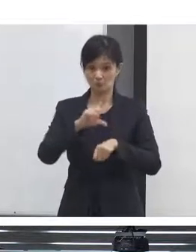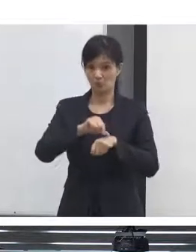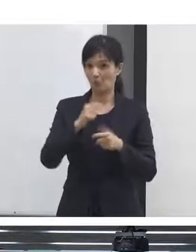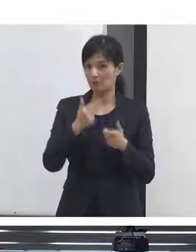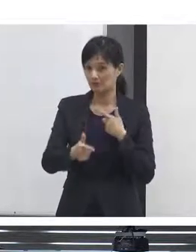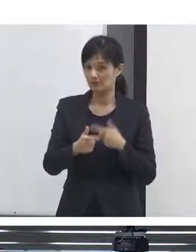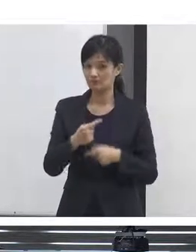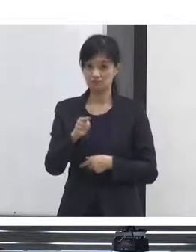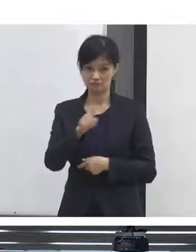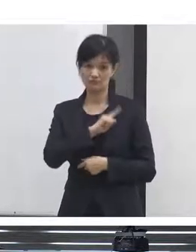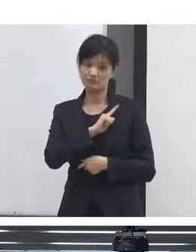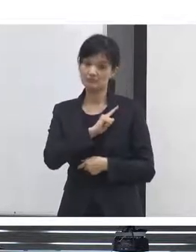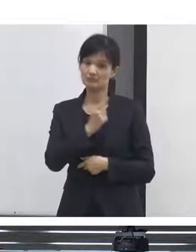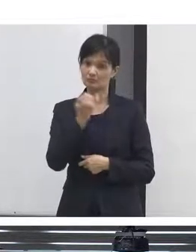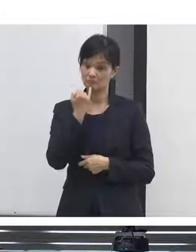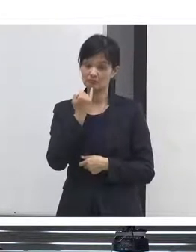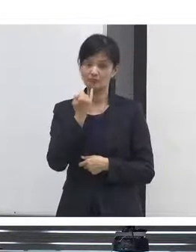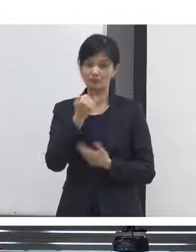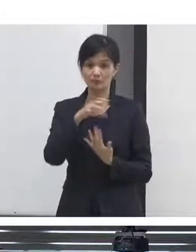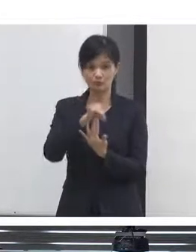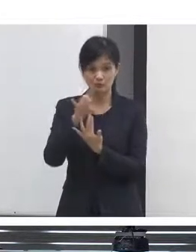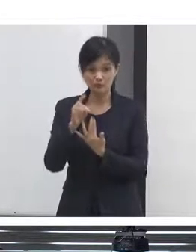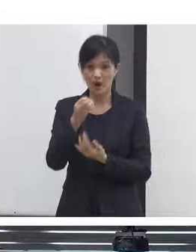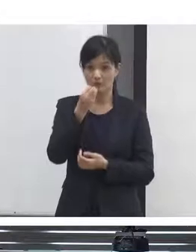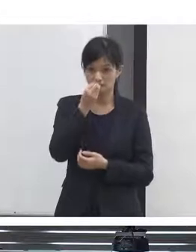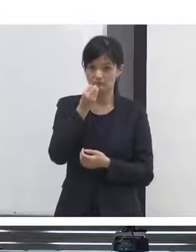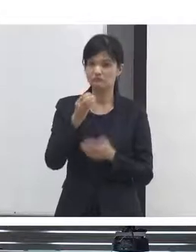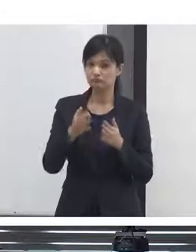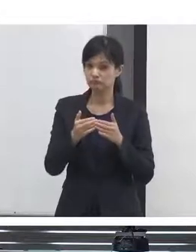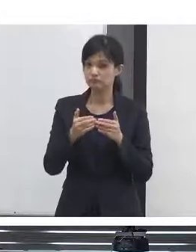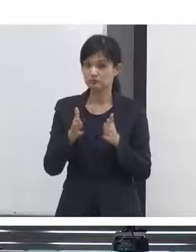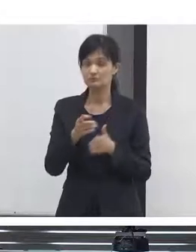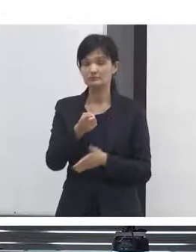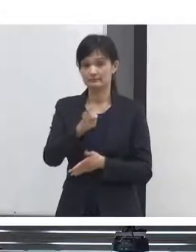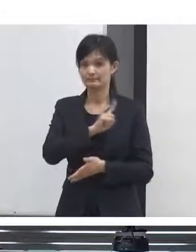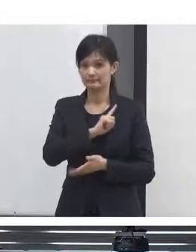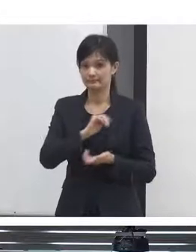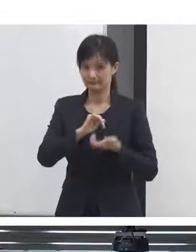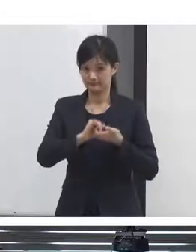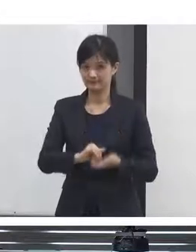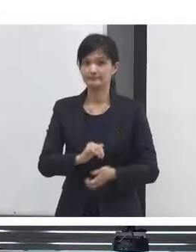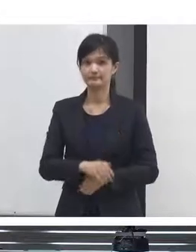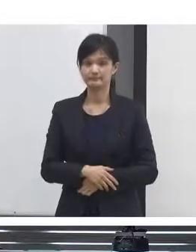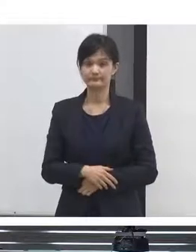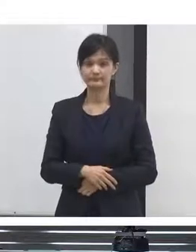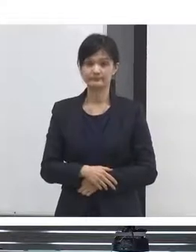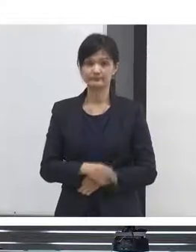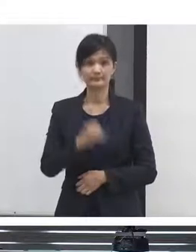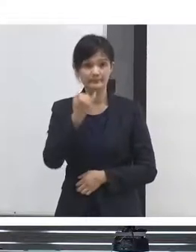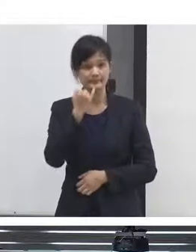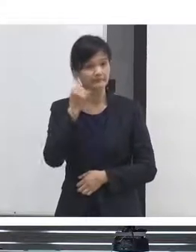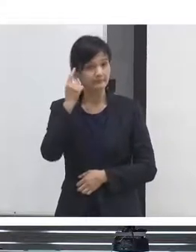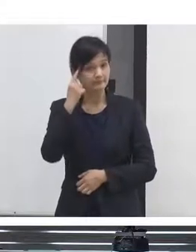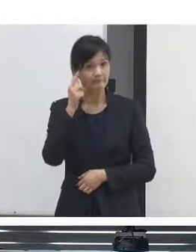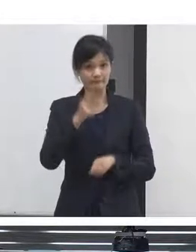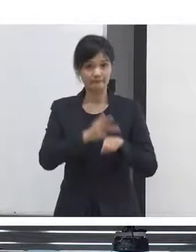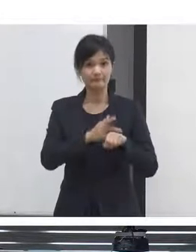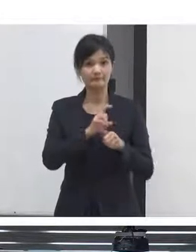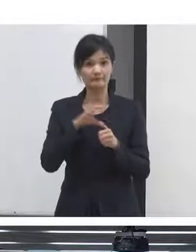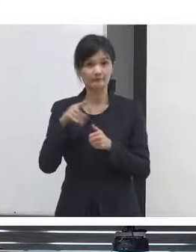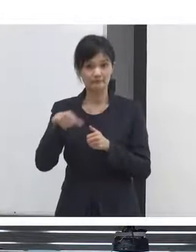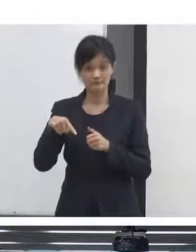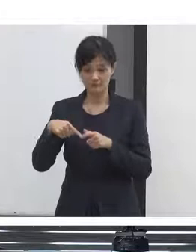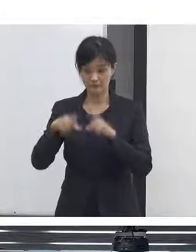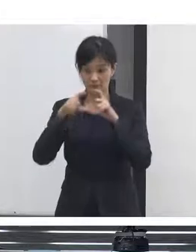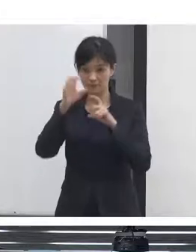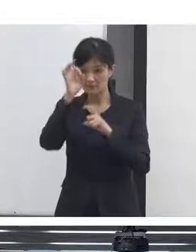吃或是不吃啊，推荐你现在要吃的食物是哪一种这样子。当然，也可以透过这个方式再回去看这个所有的产